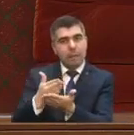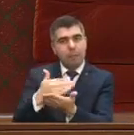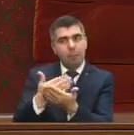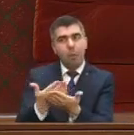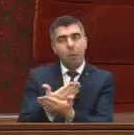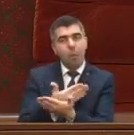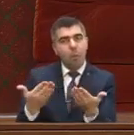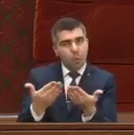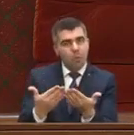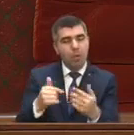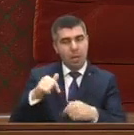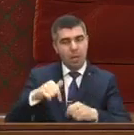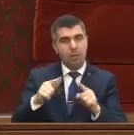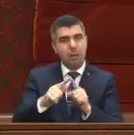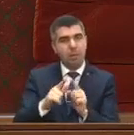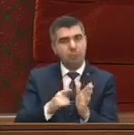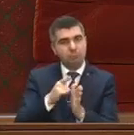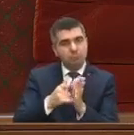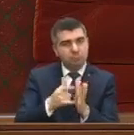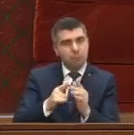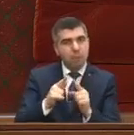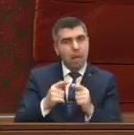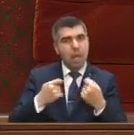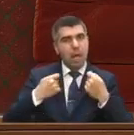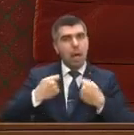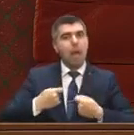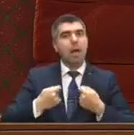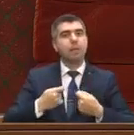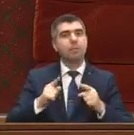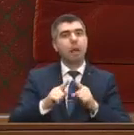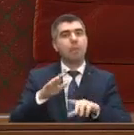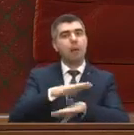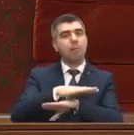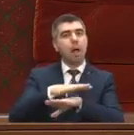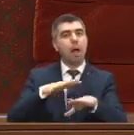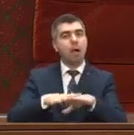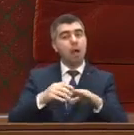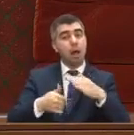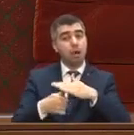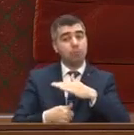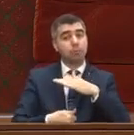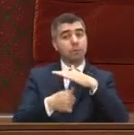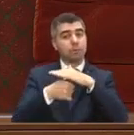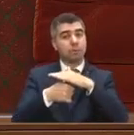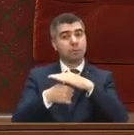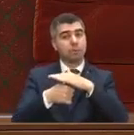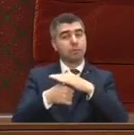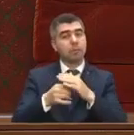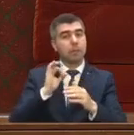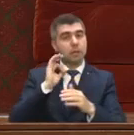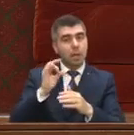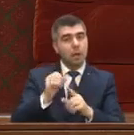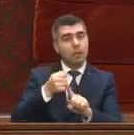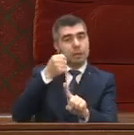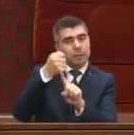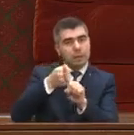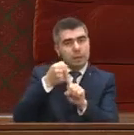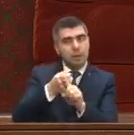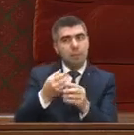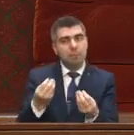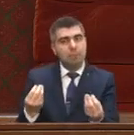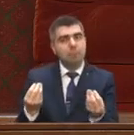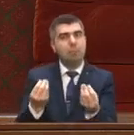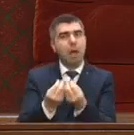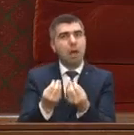مرتبط بالنقل اللي يشرف عليه رئيس الجهه ديال درعا، وحنا اشتغلنا جميع مع الجهات ومع الفاعلين المؤسسين في هذا